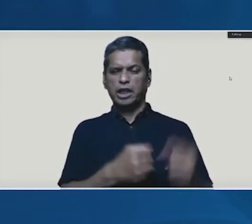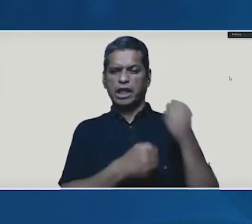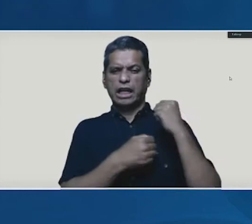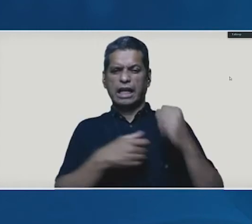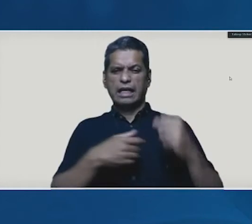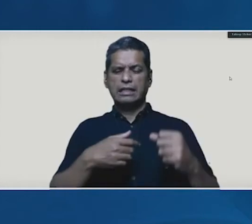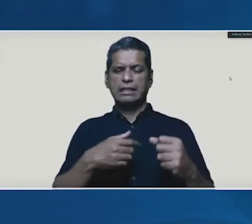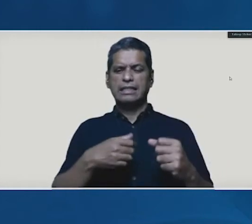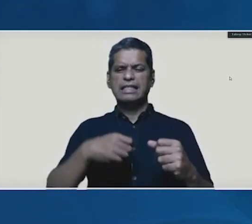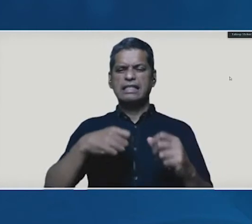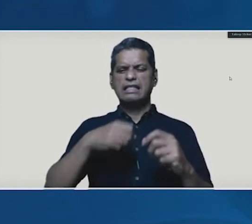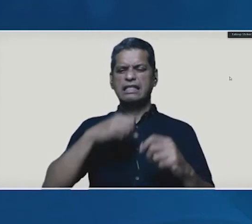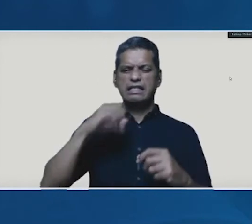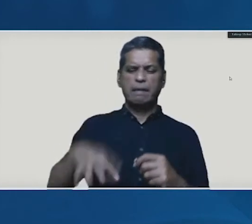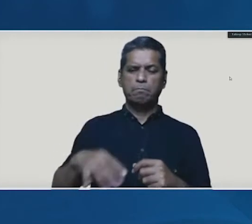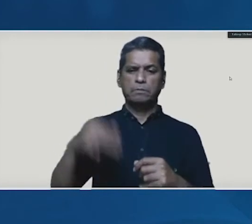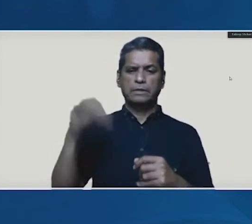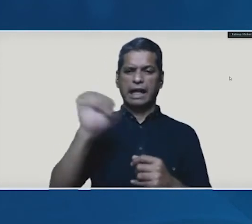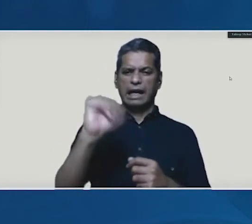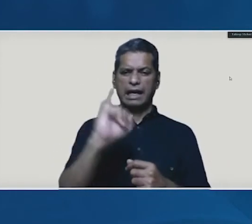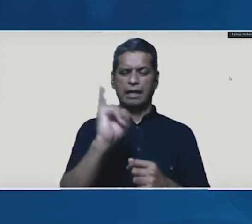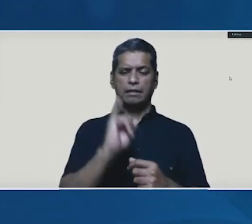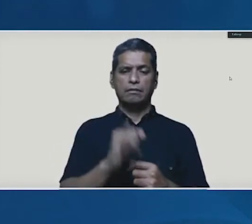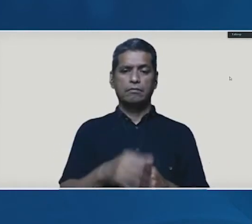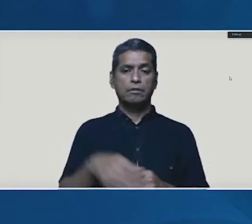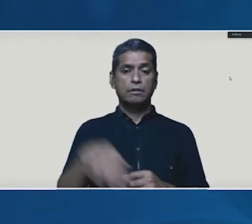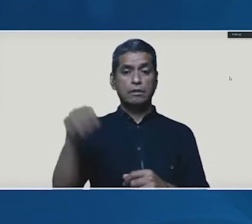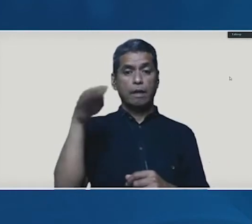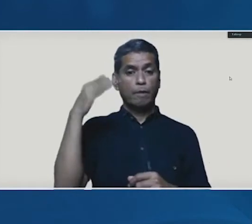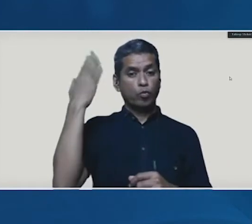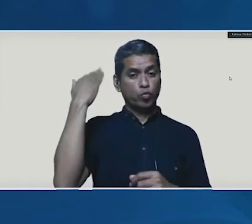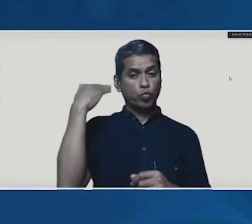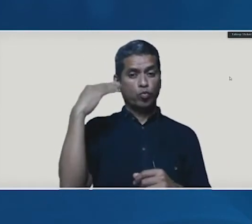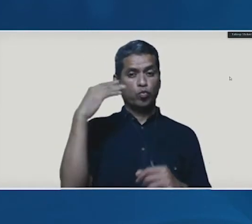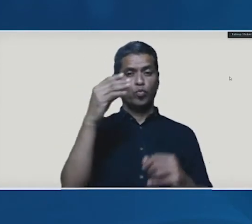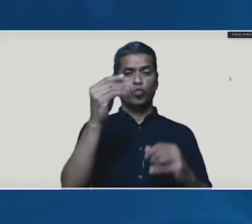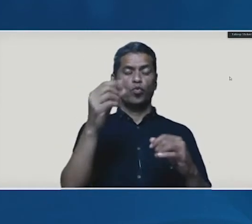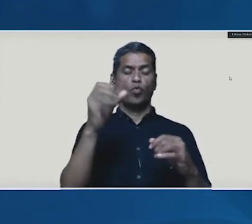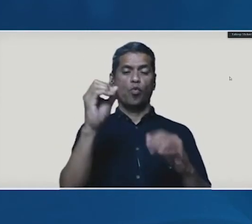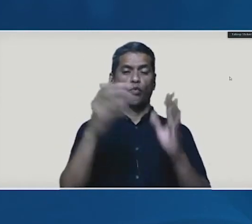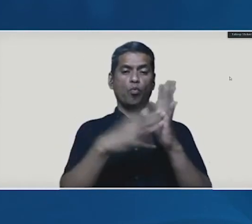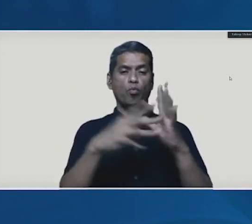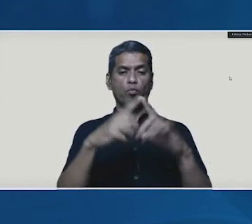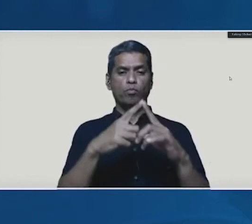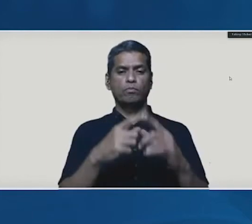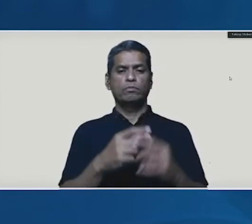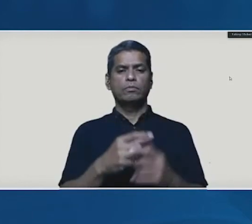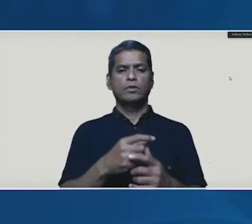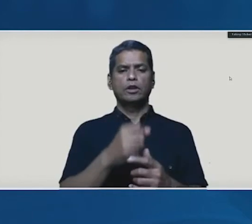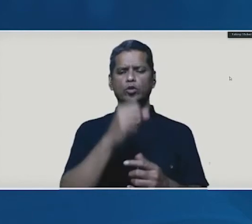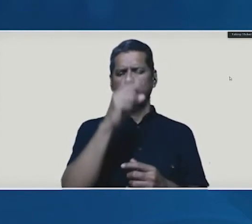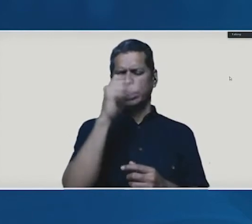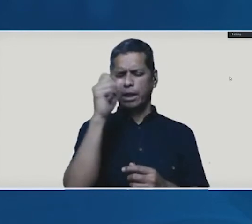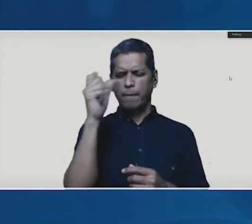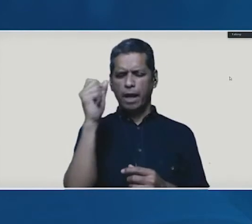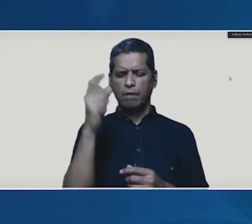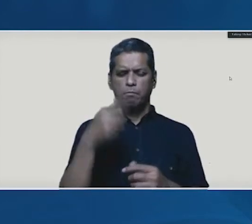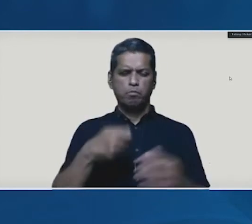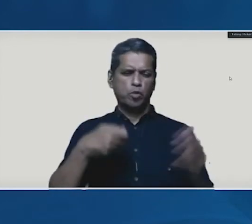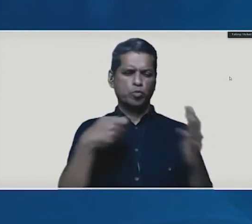dan kita tahu bahwa di zaman Roma lah pembunuhan yang paling sadis ditemukan